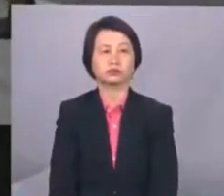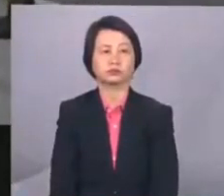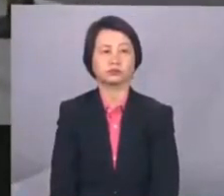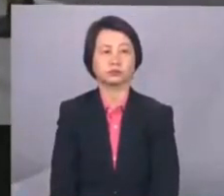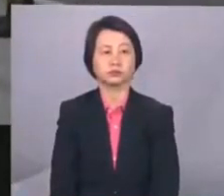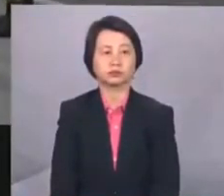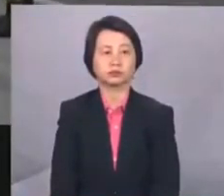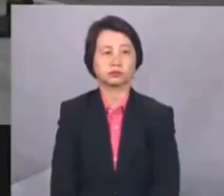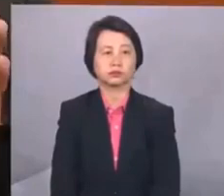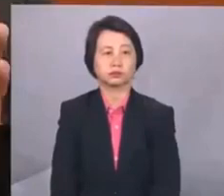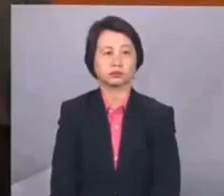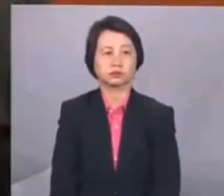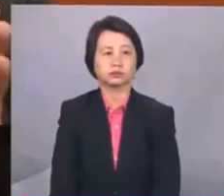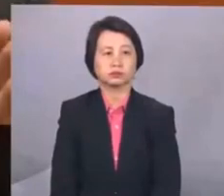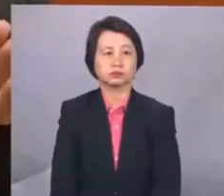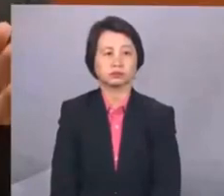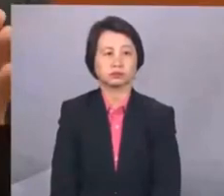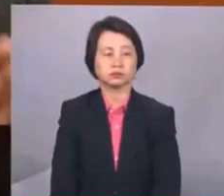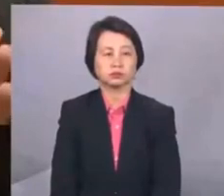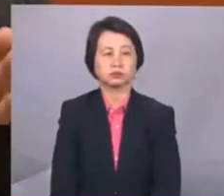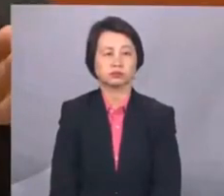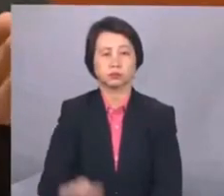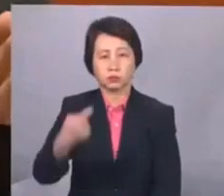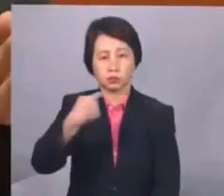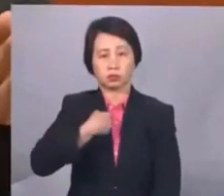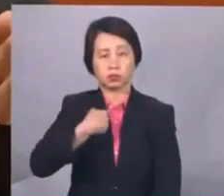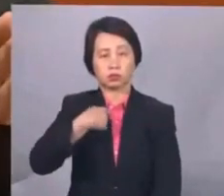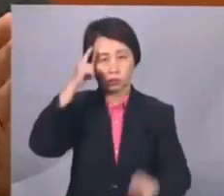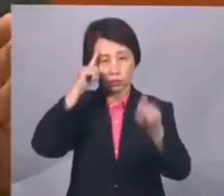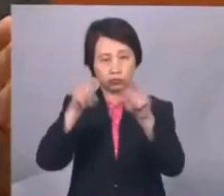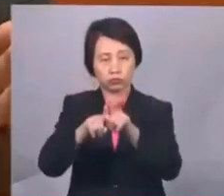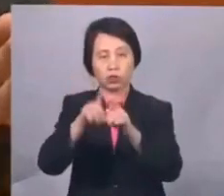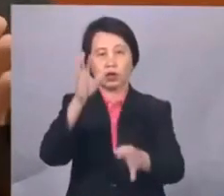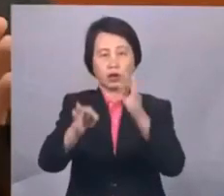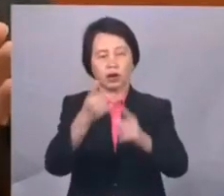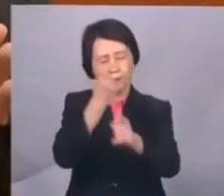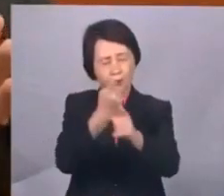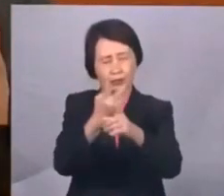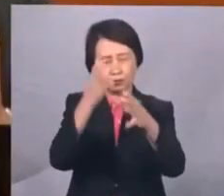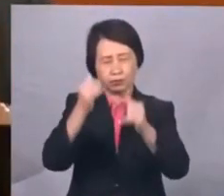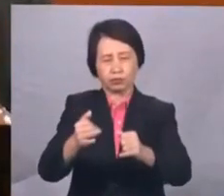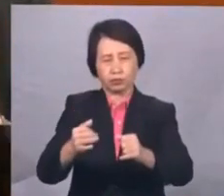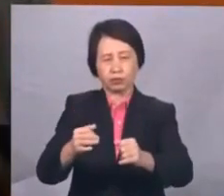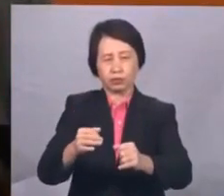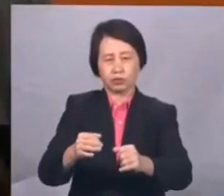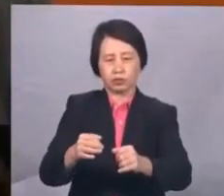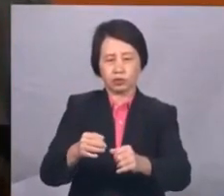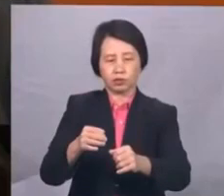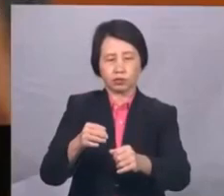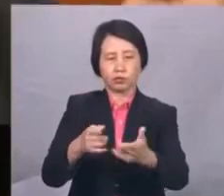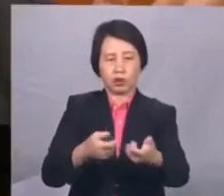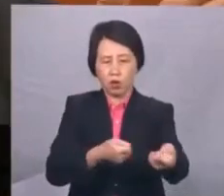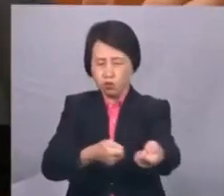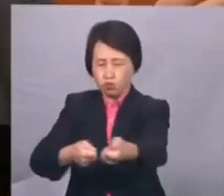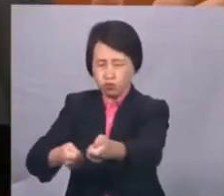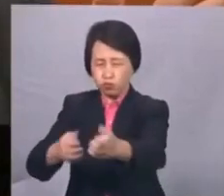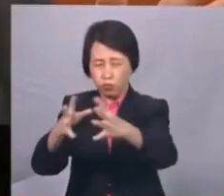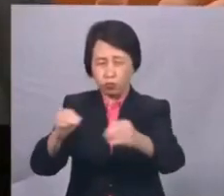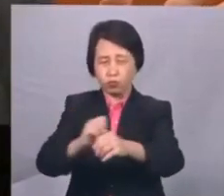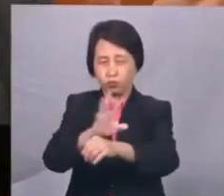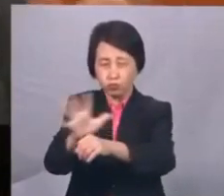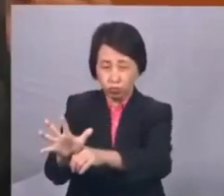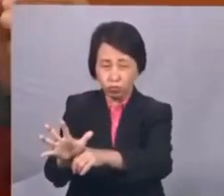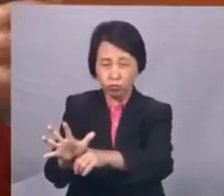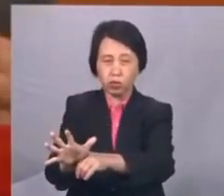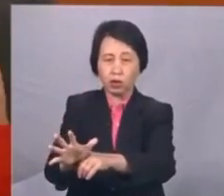hai hai hai hai Puja menguasai betujuh sekiranya kita enam betul-betul berhenti karena memang saya pendek kau tidak begitu tapi